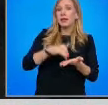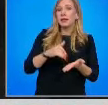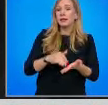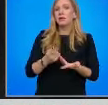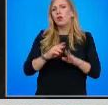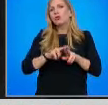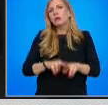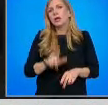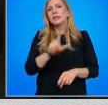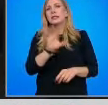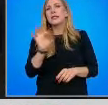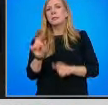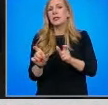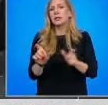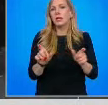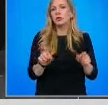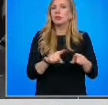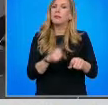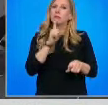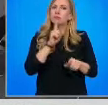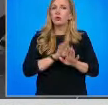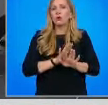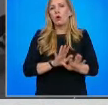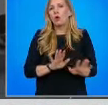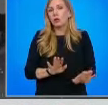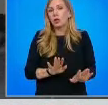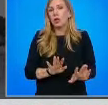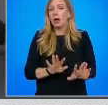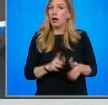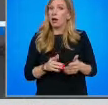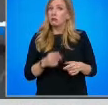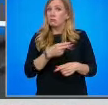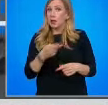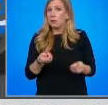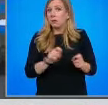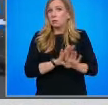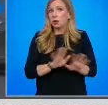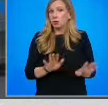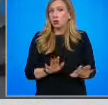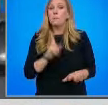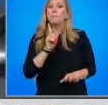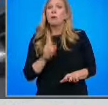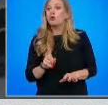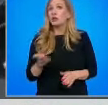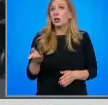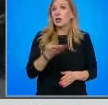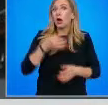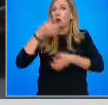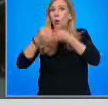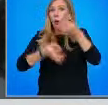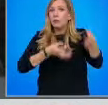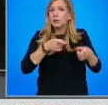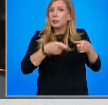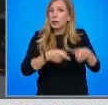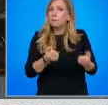останем 70 човека, които бяха изключително добре обезпечени и темата да приключи. Можеше някой да обясни на тези хора там на